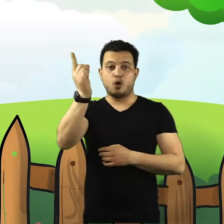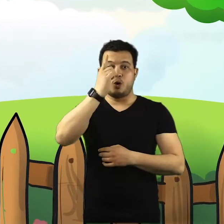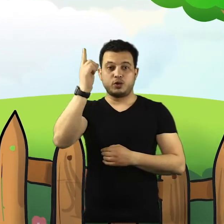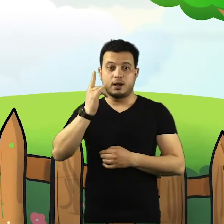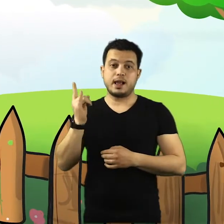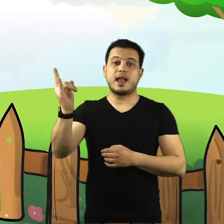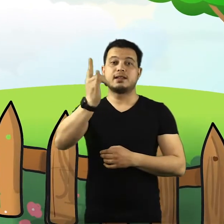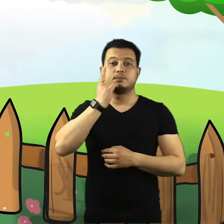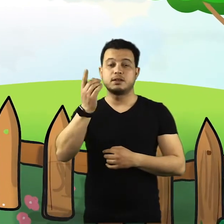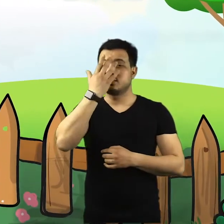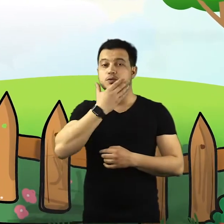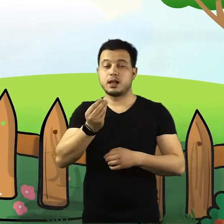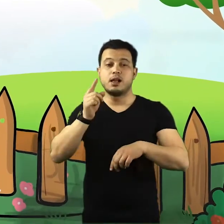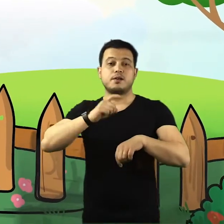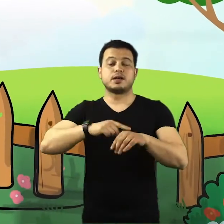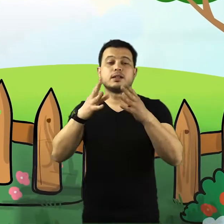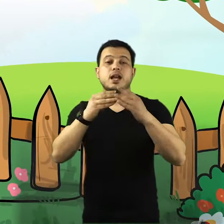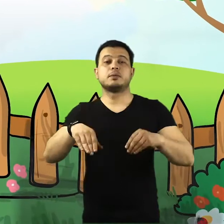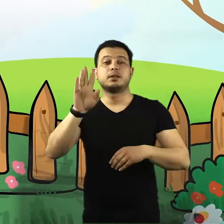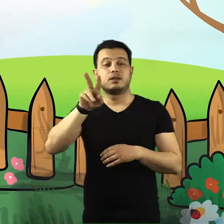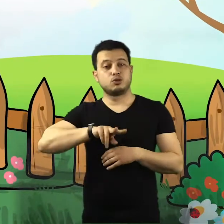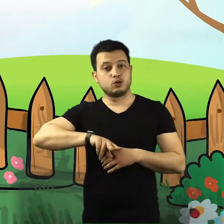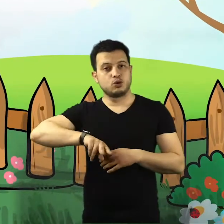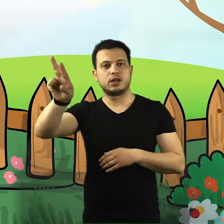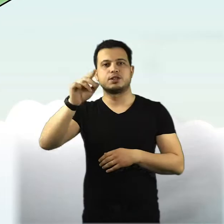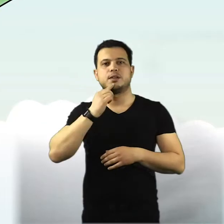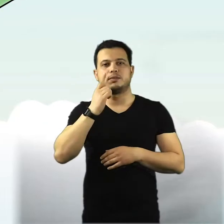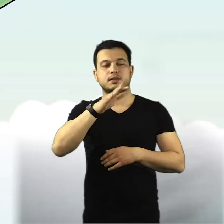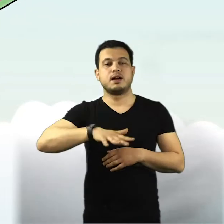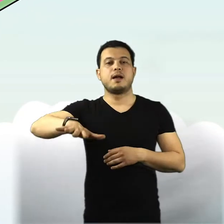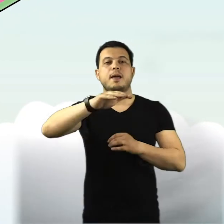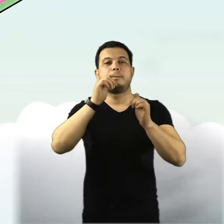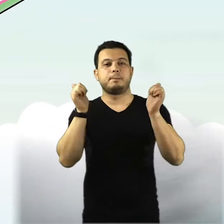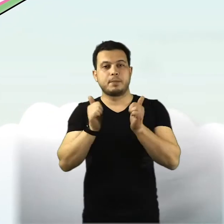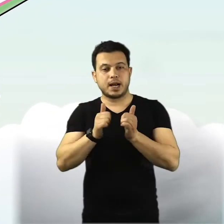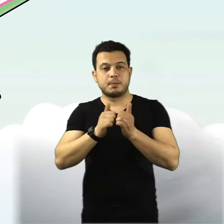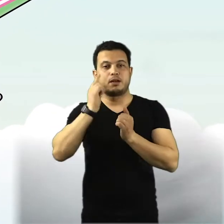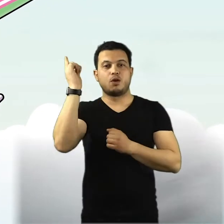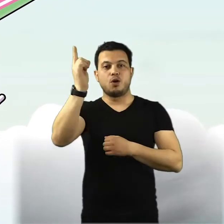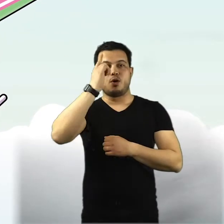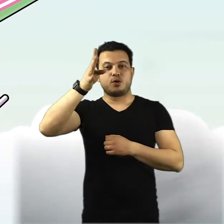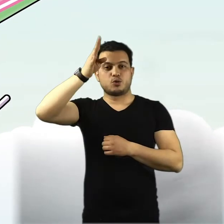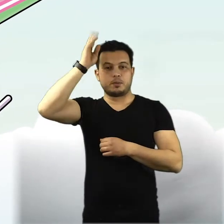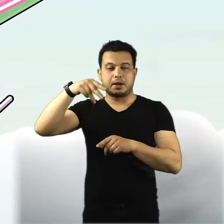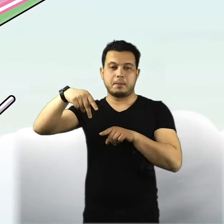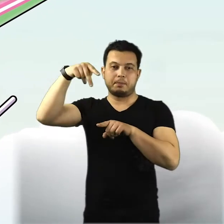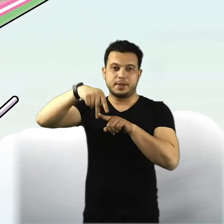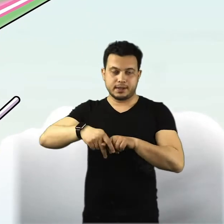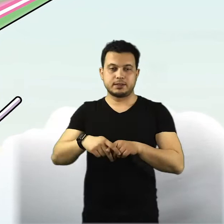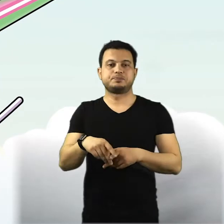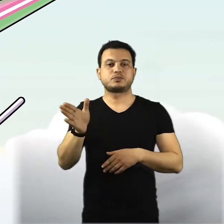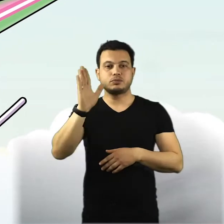Haydi vakit kaybetmeden yola koyulalım Hep birlikte Horozopter'e bindiler Horozopter,